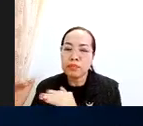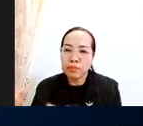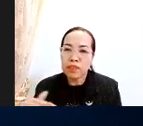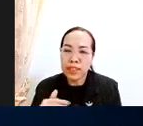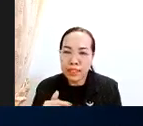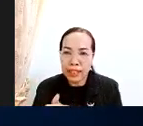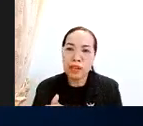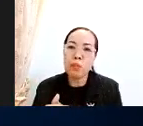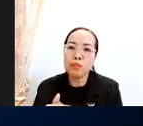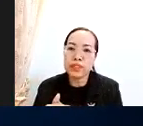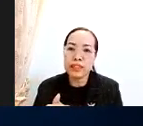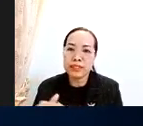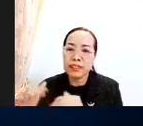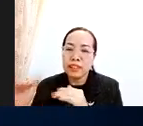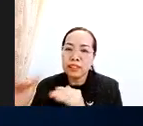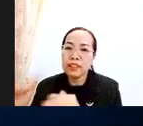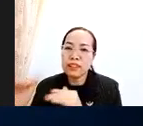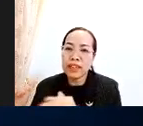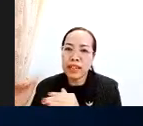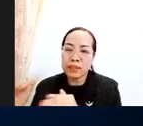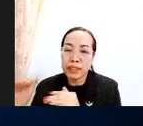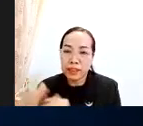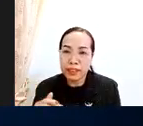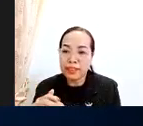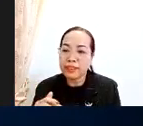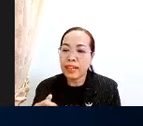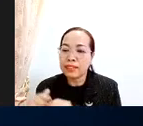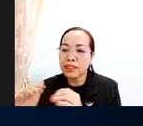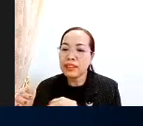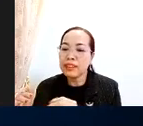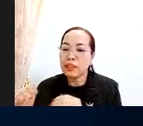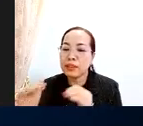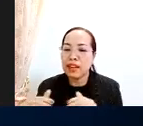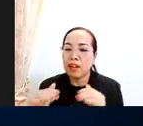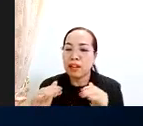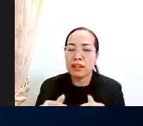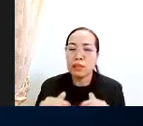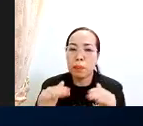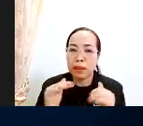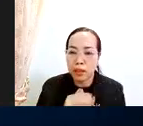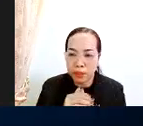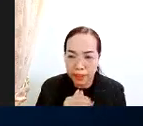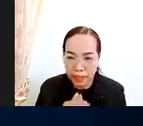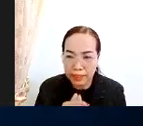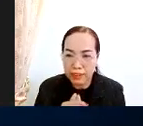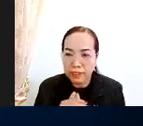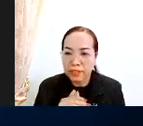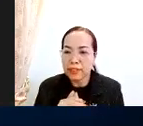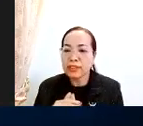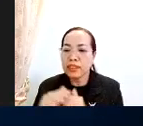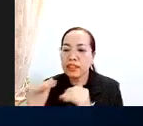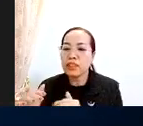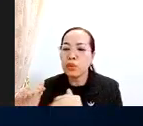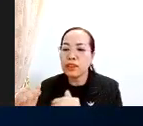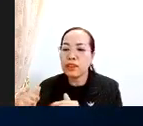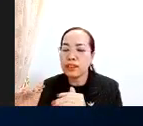tăng sa kha thông chả nâng sa kha bờ tây cái tiệt chả chẳng dương chưa mà cha online mà phay bấy bờ tây hải